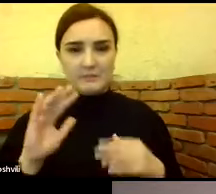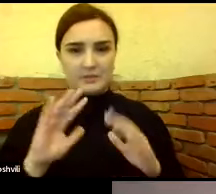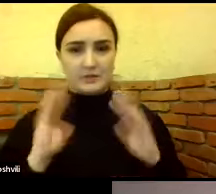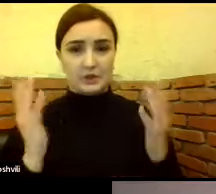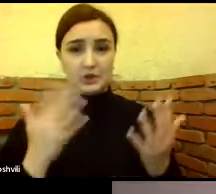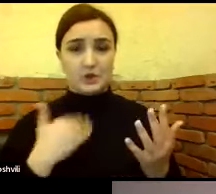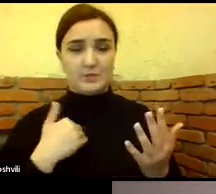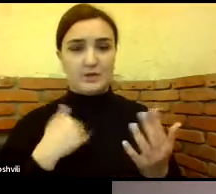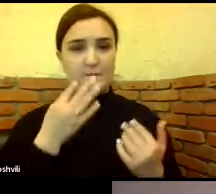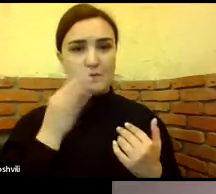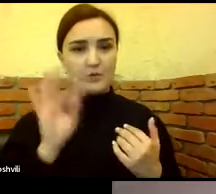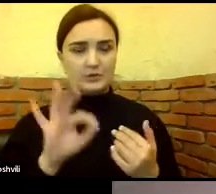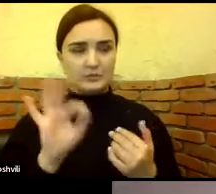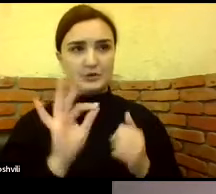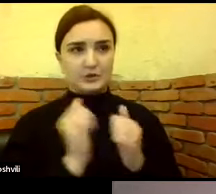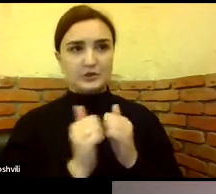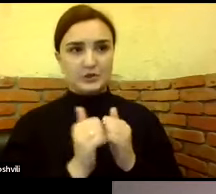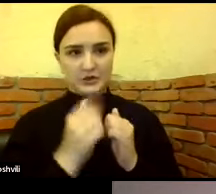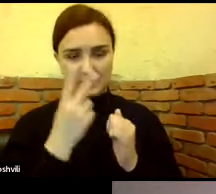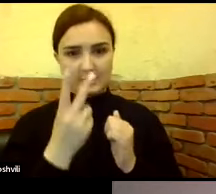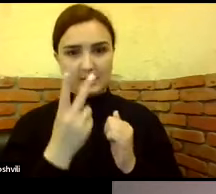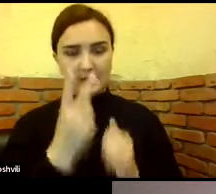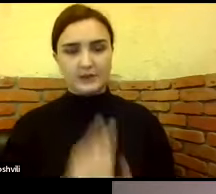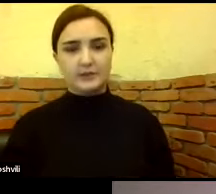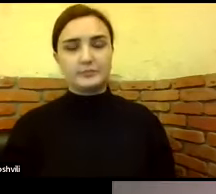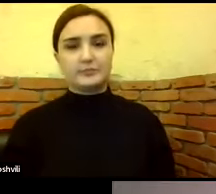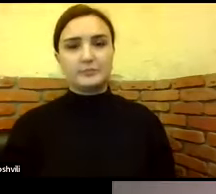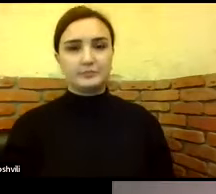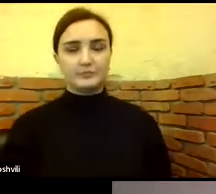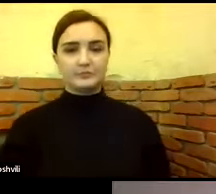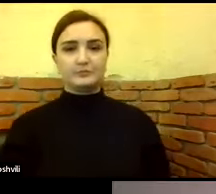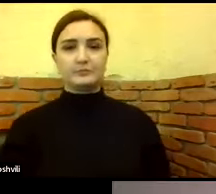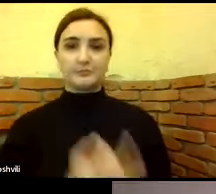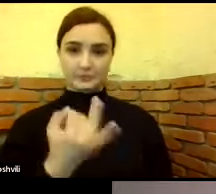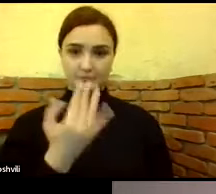ეს. ხო, და მაინტერესებს, რომ მაგაზე მოგვიყვე რა.